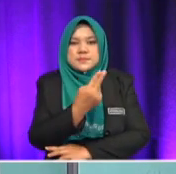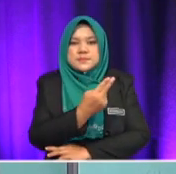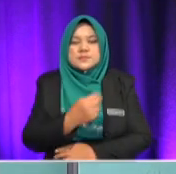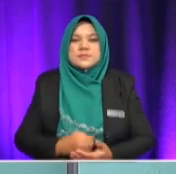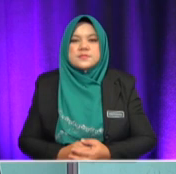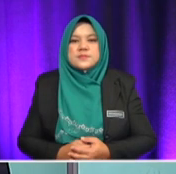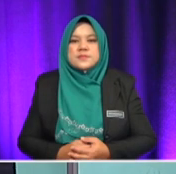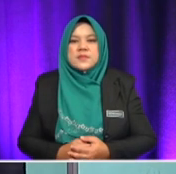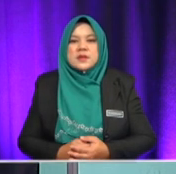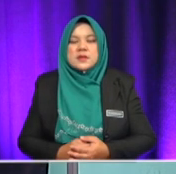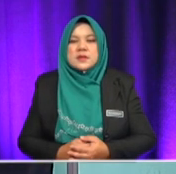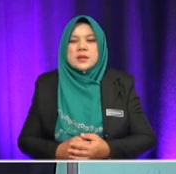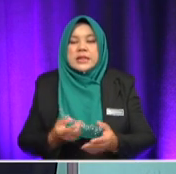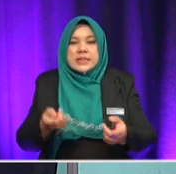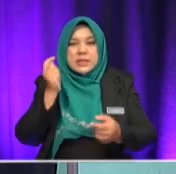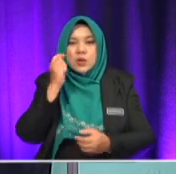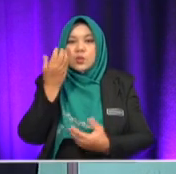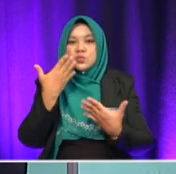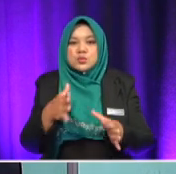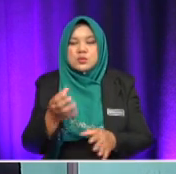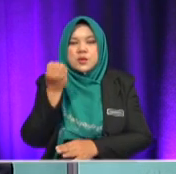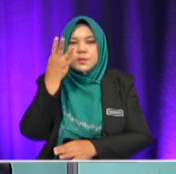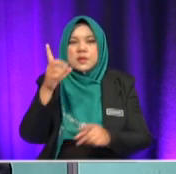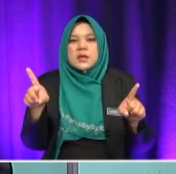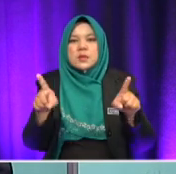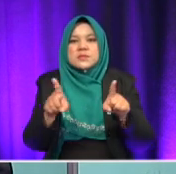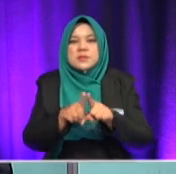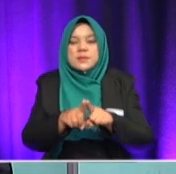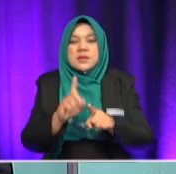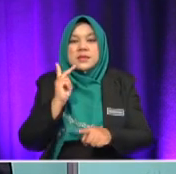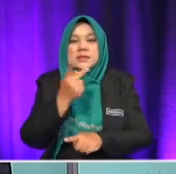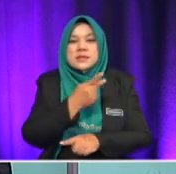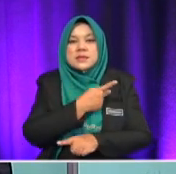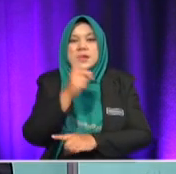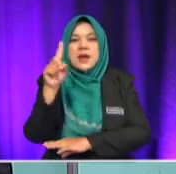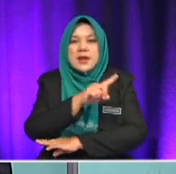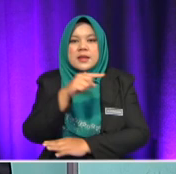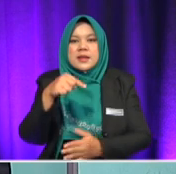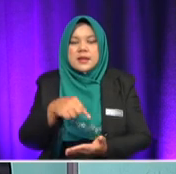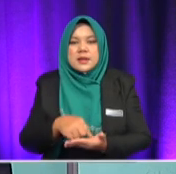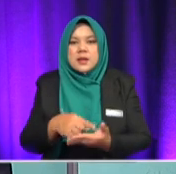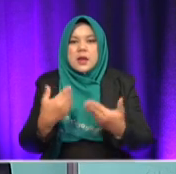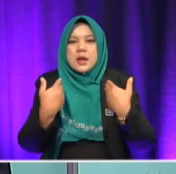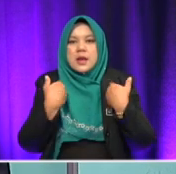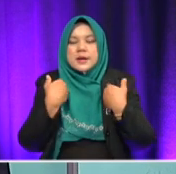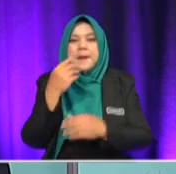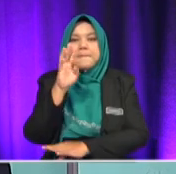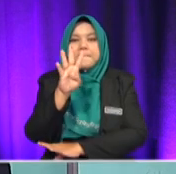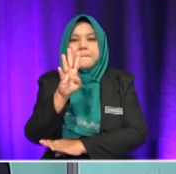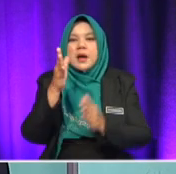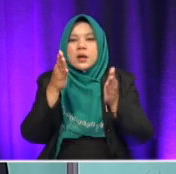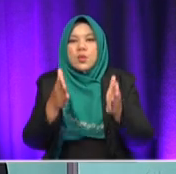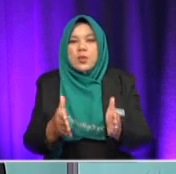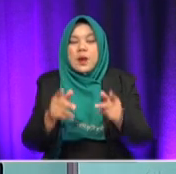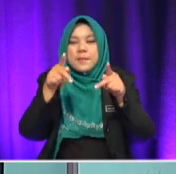jadi macam yang disebutkan tadi bersama dengan kita hari ini rancangan hari ini yaitu ada empat orang pelajar